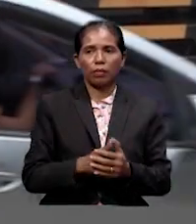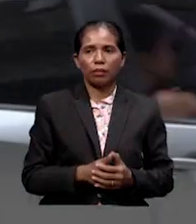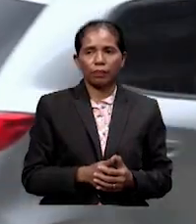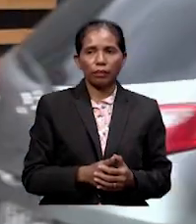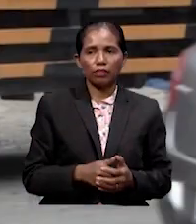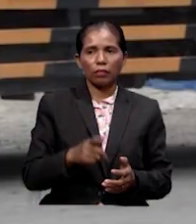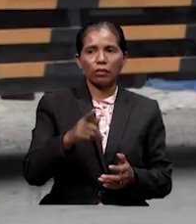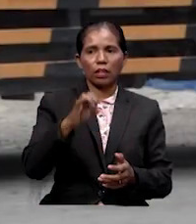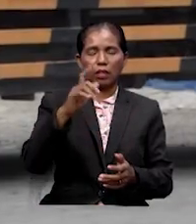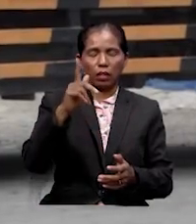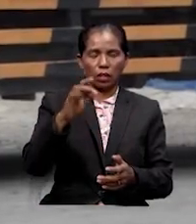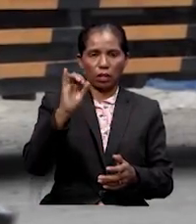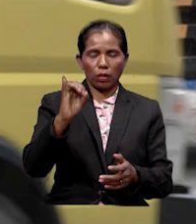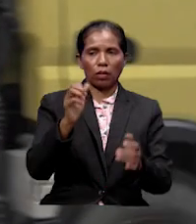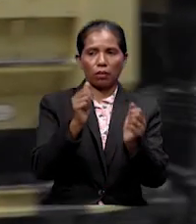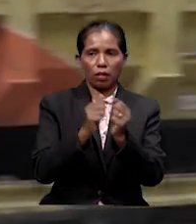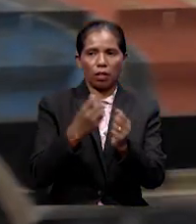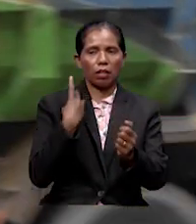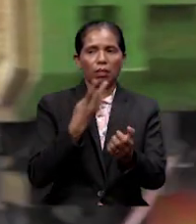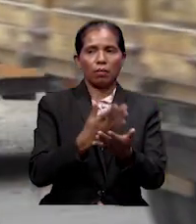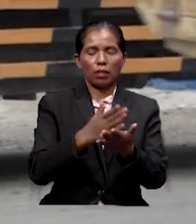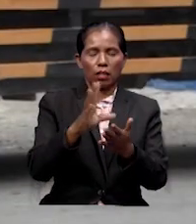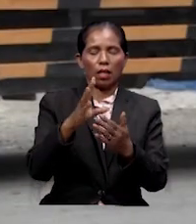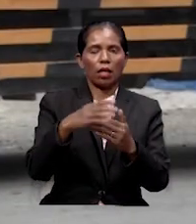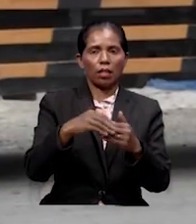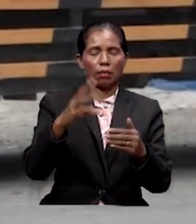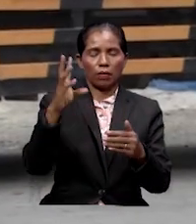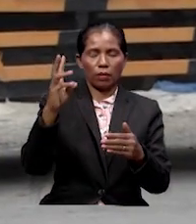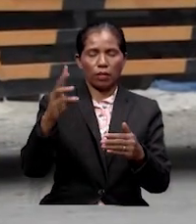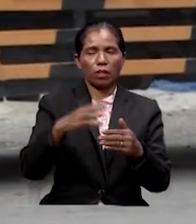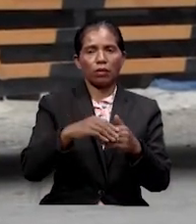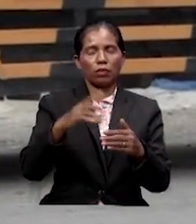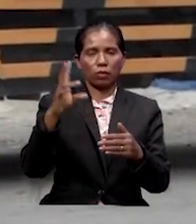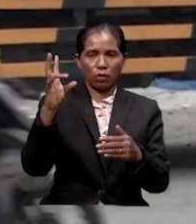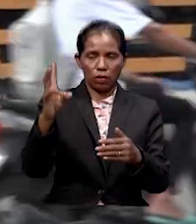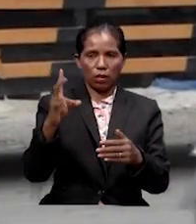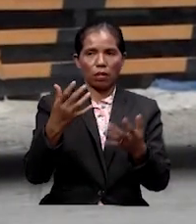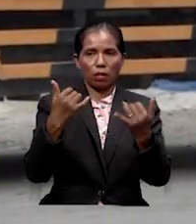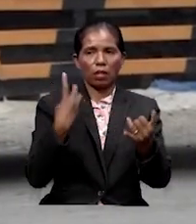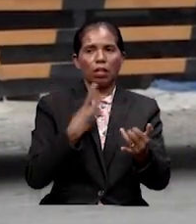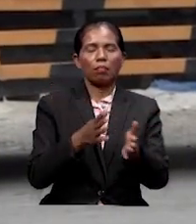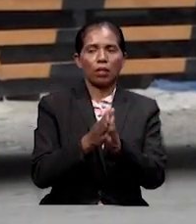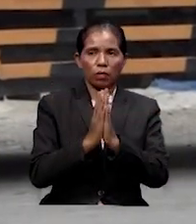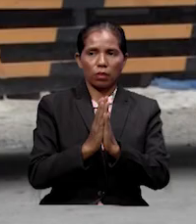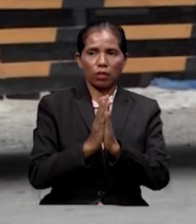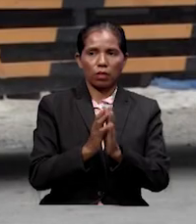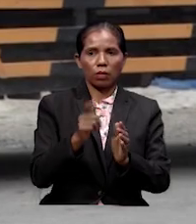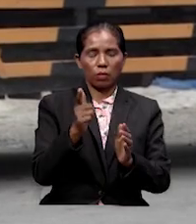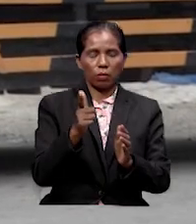kiko sirane kiko ne agora ulu biasa ami hola ne 675 to 7 dolar agora ne ami husune ne